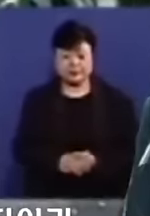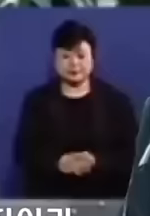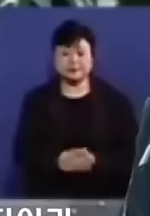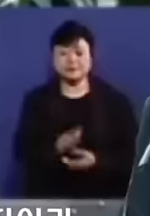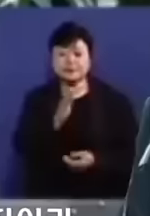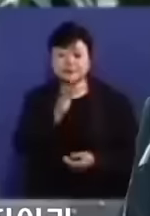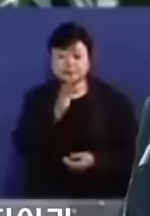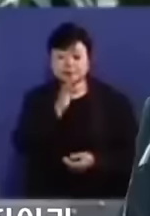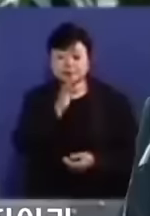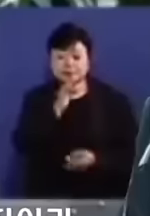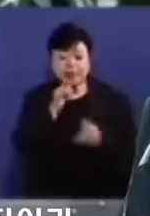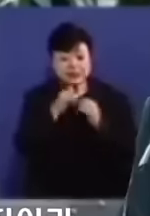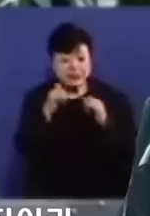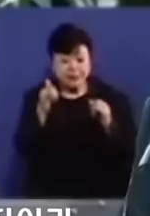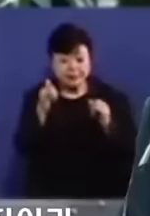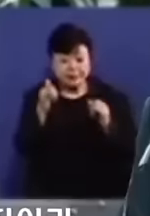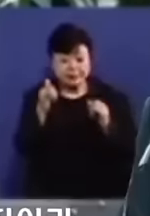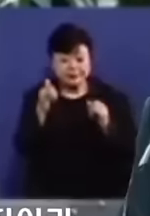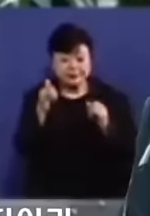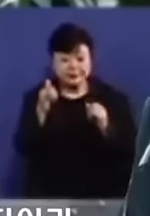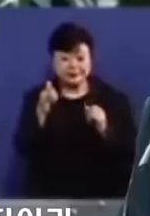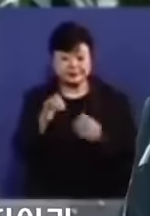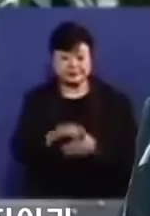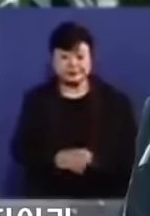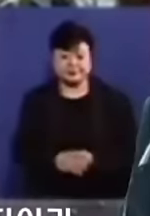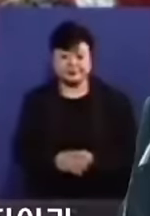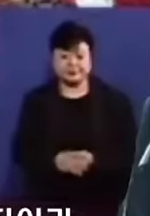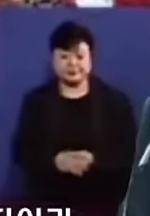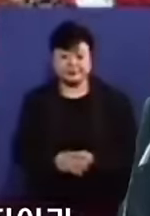그러므로 인생을